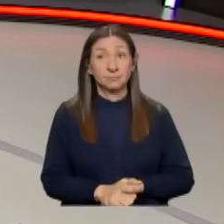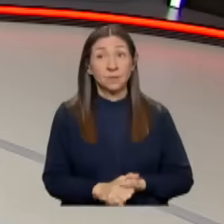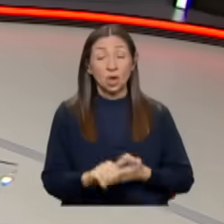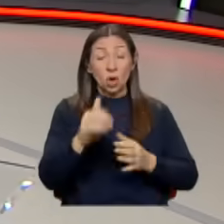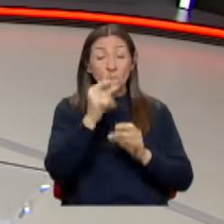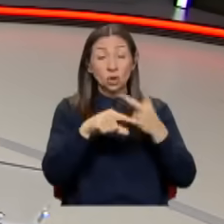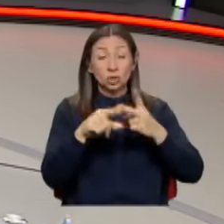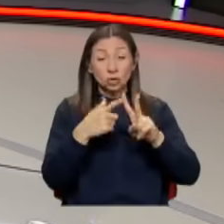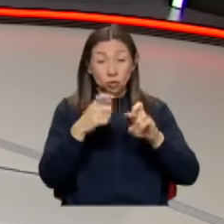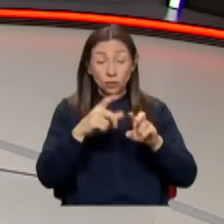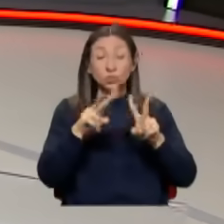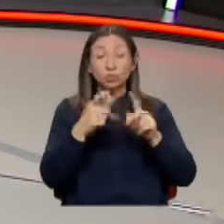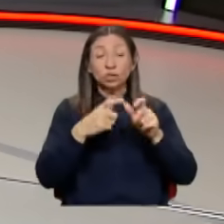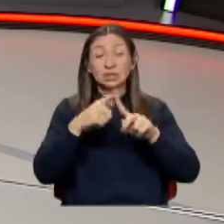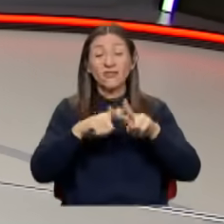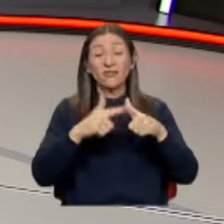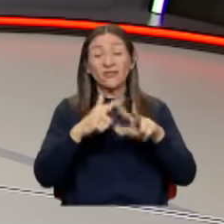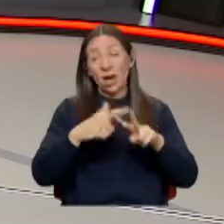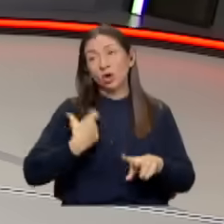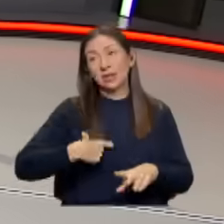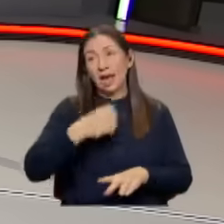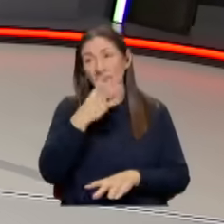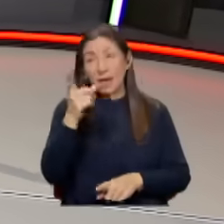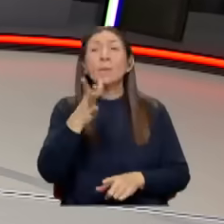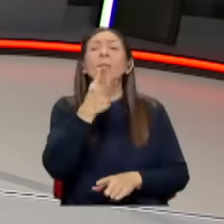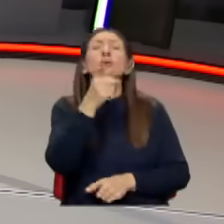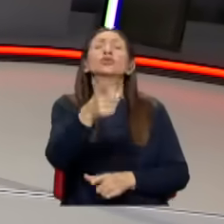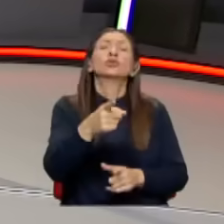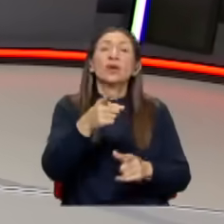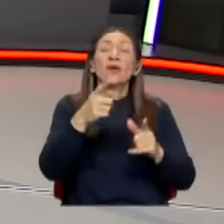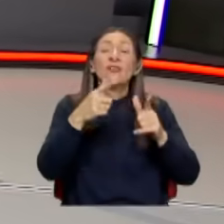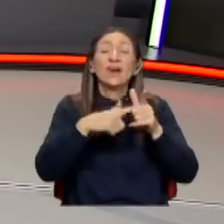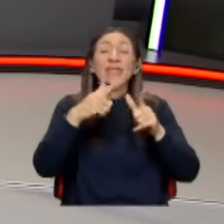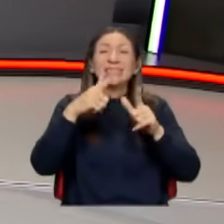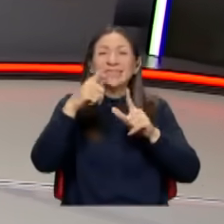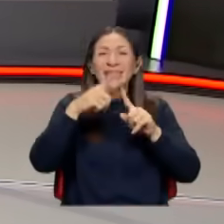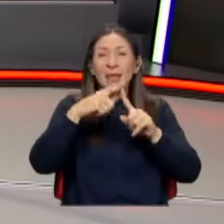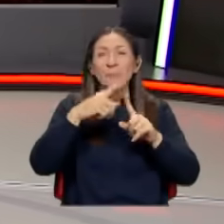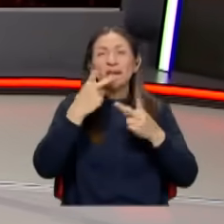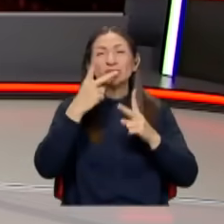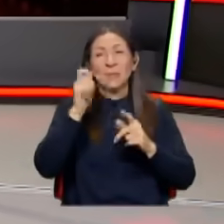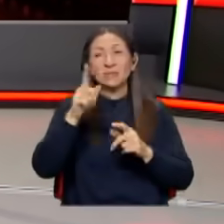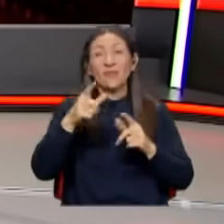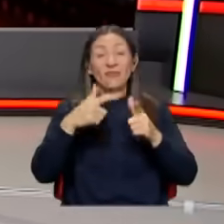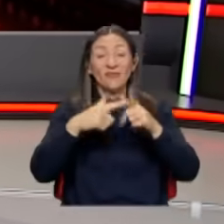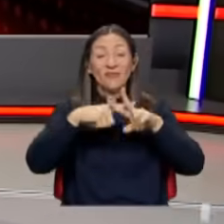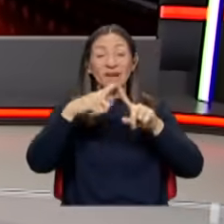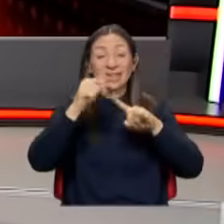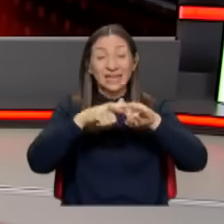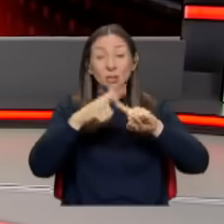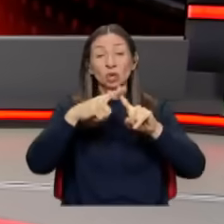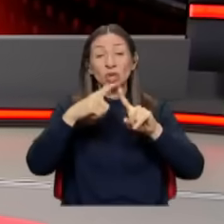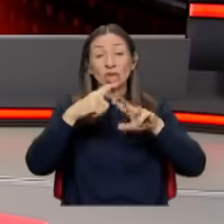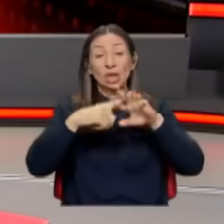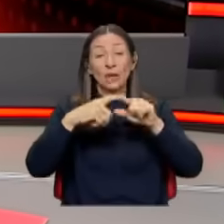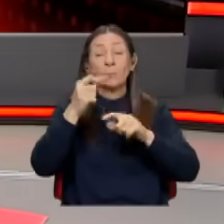Öznur Aslan ve Mustafa Soybaş'ın özel haberiydi. Şimdi biliyorsunuz Fatih Terim'in avukatları açıklama yapmıştı. Fatih Terim fonu değil bu demeyin